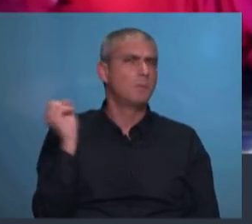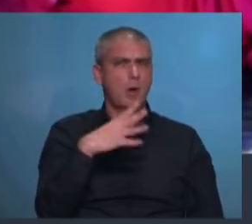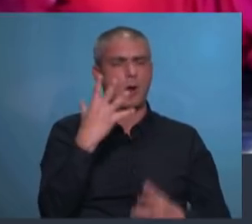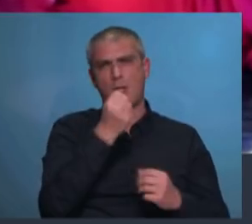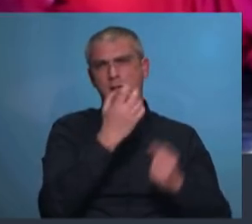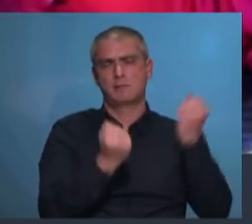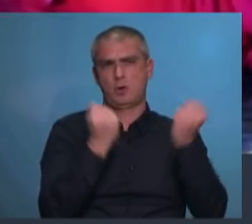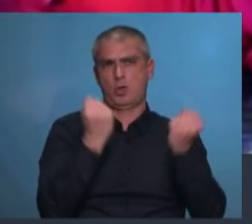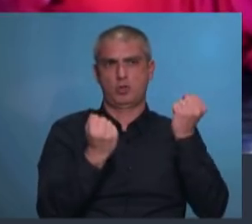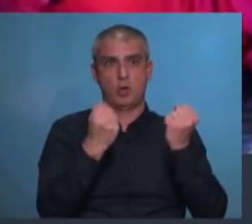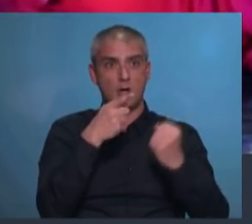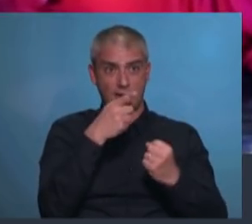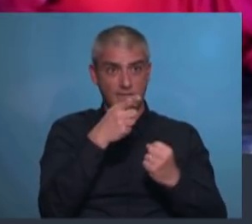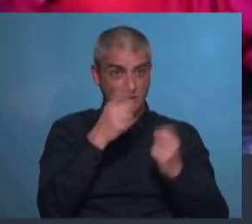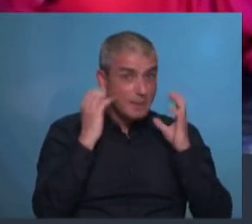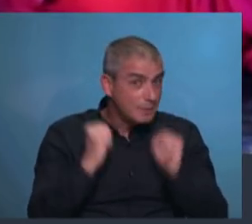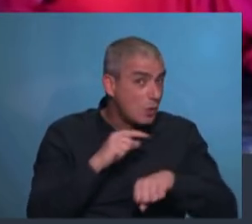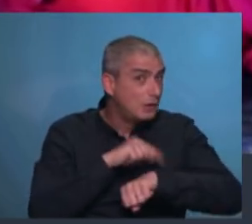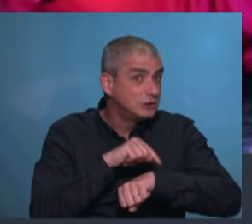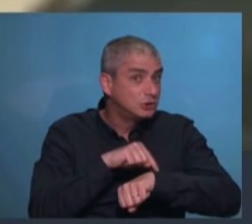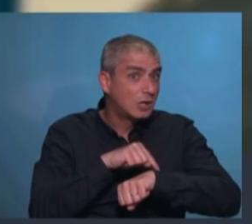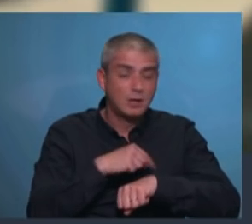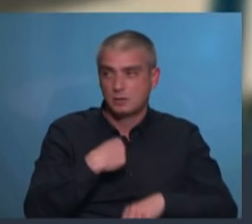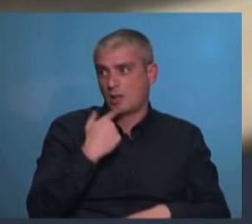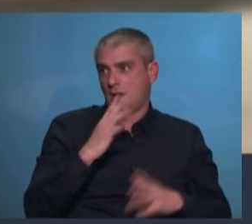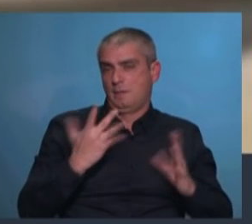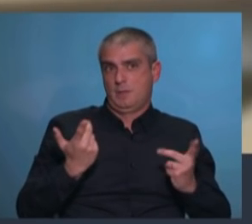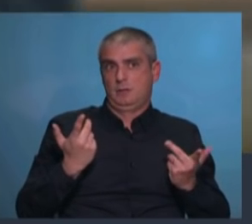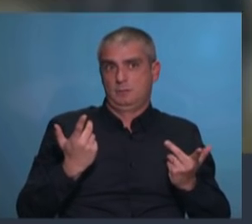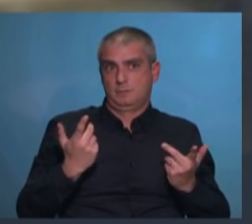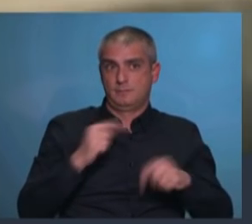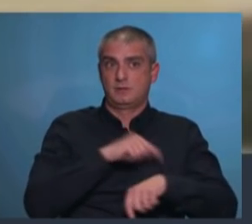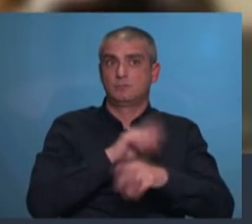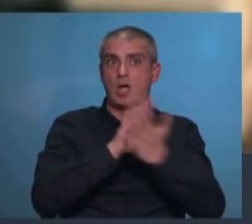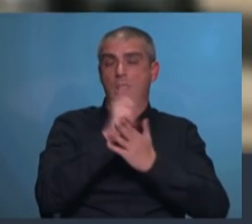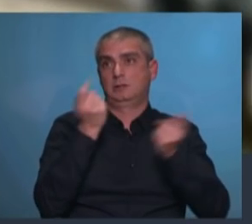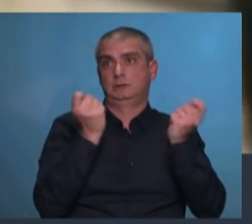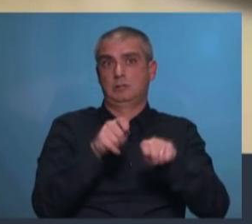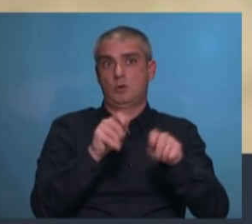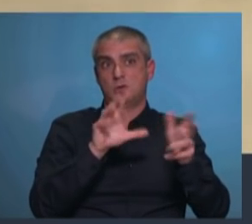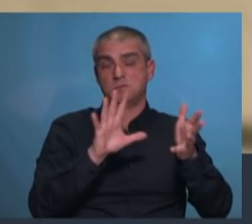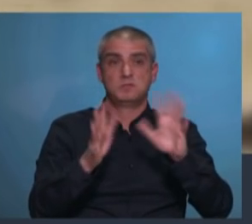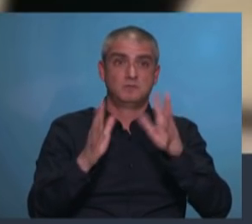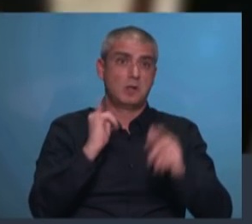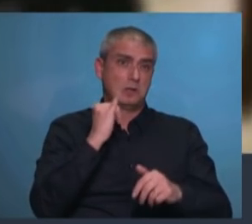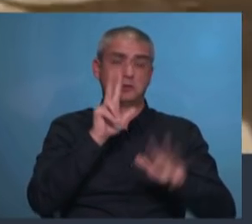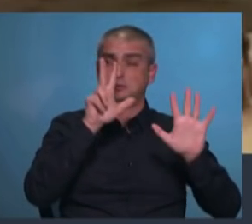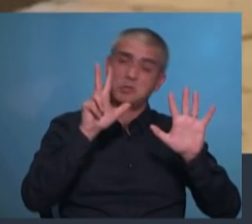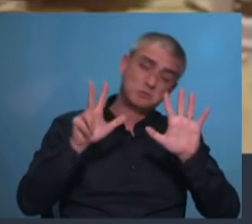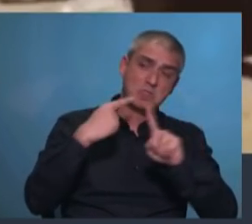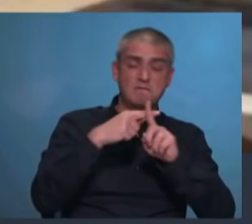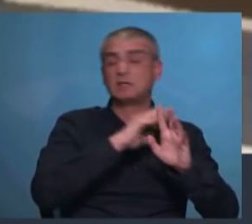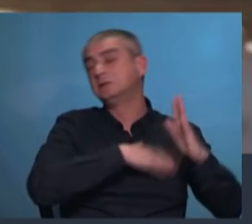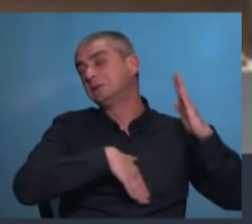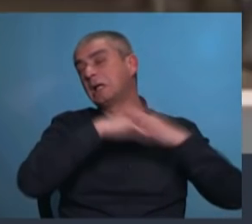עם הרכב. ואת כאילו בטוחה זה... לגבי השעה? אני אגיד לך מה, ב-11 סגרו, בסביבות, כן, 8:30, גג